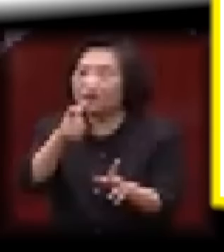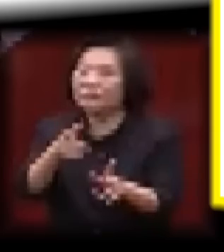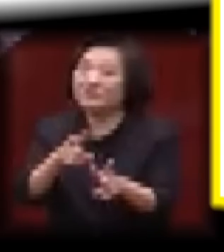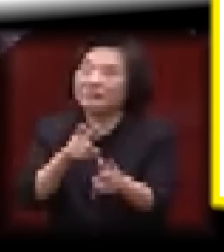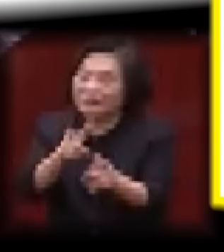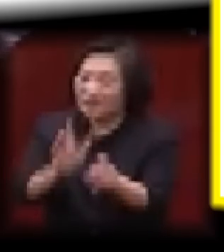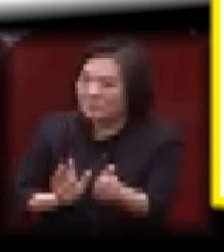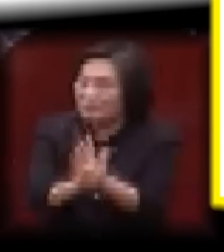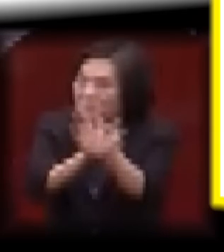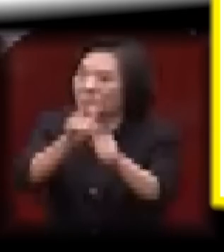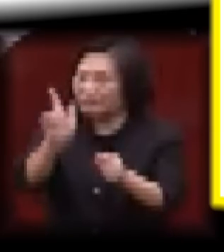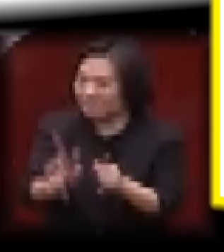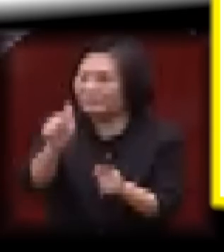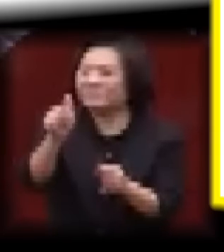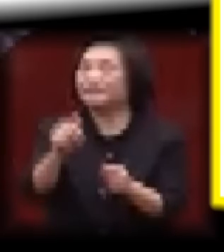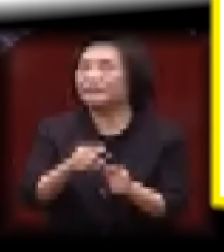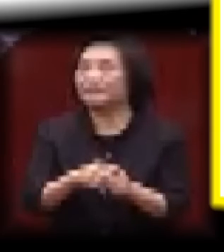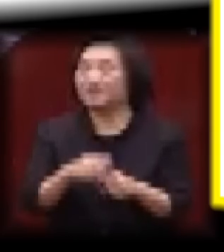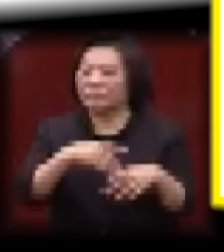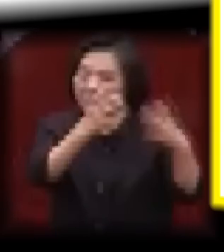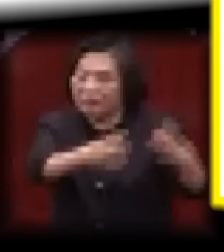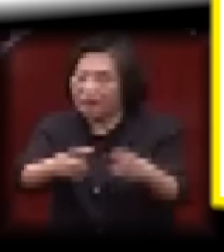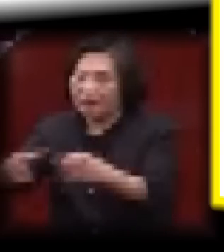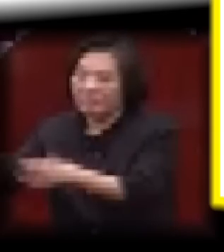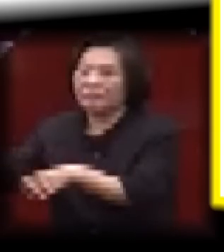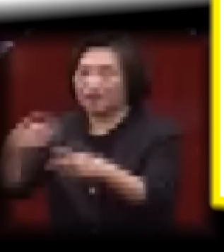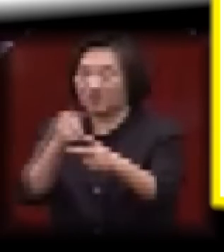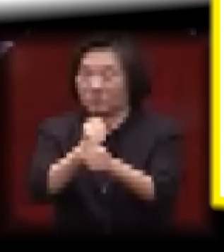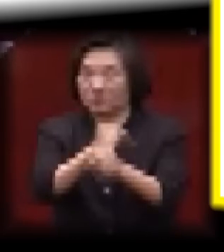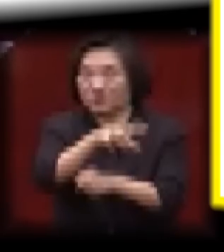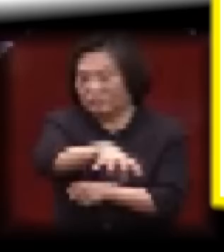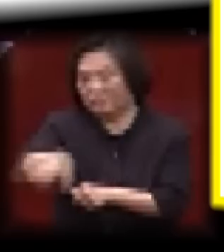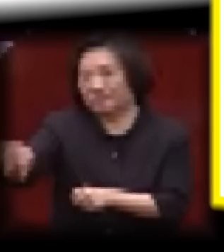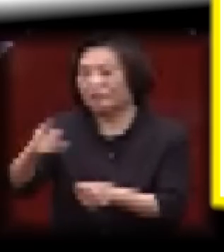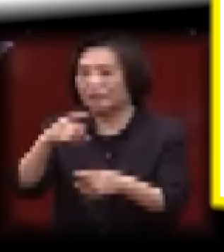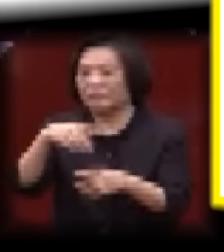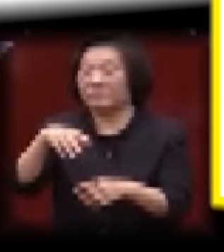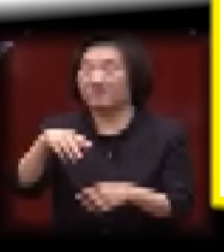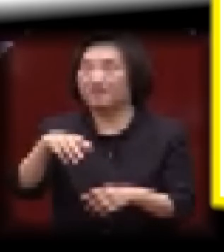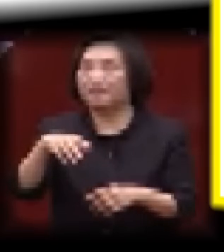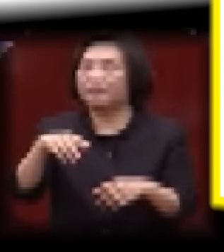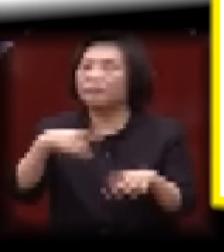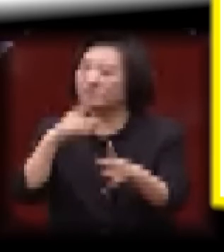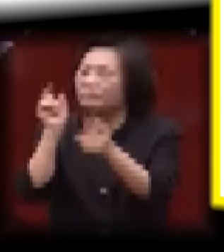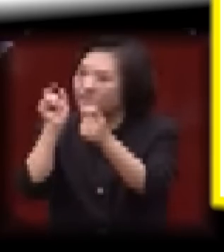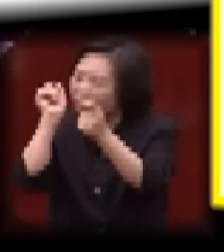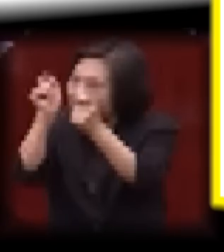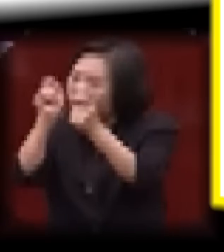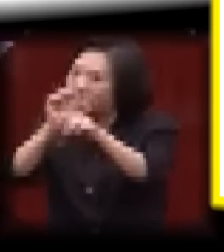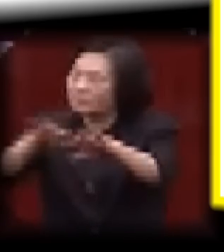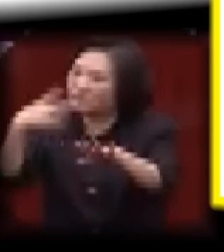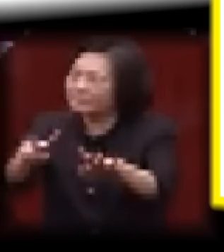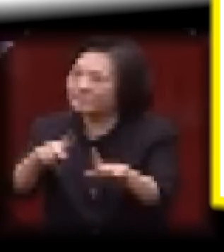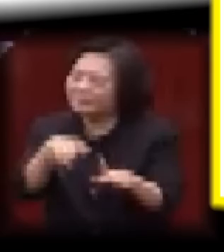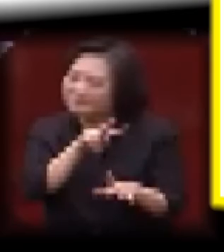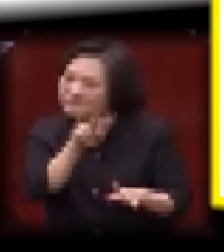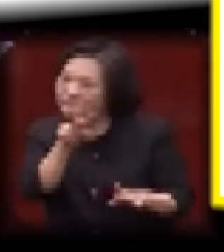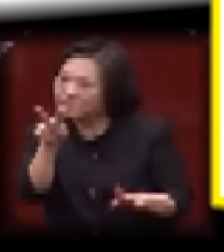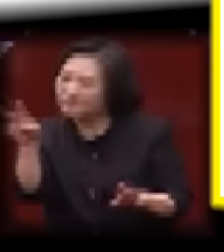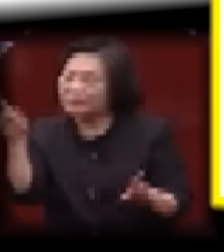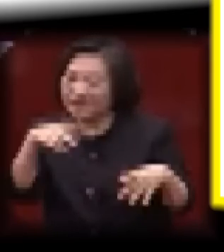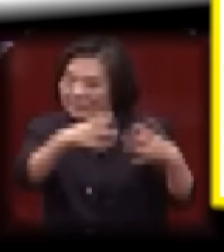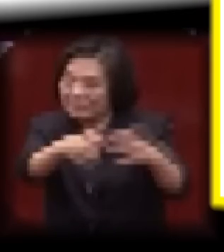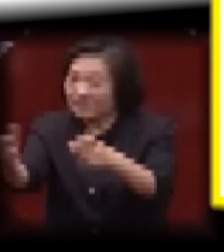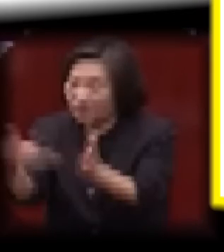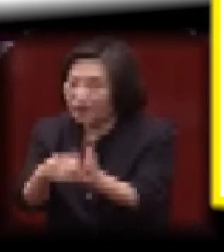数是够的。那我们成立了83处的工作站，不过最近我们会再看看因为这个设立以后，你知道， 到